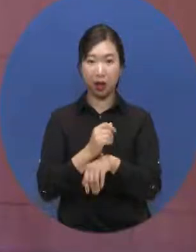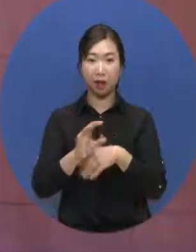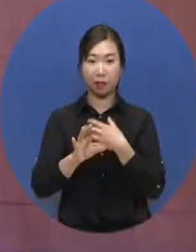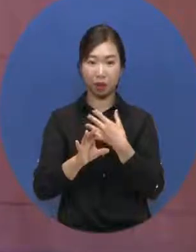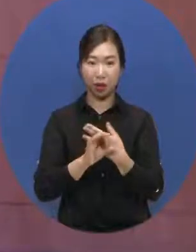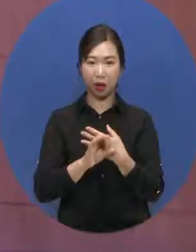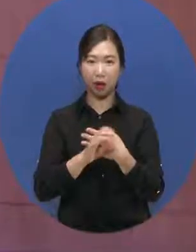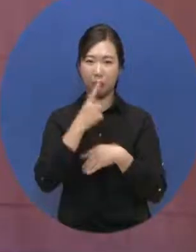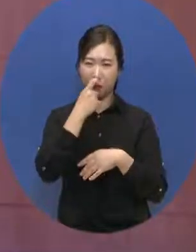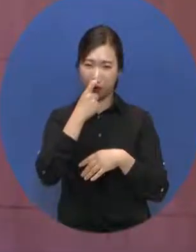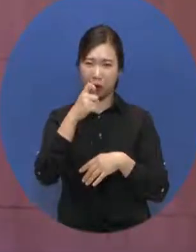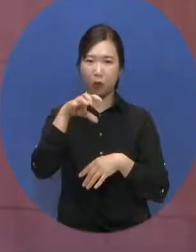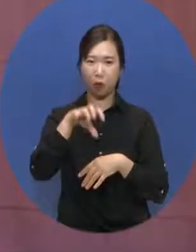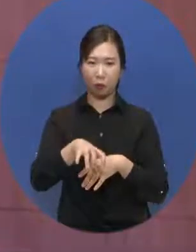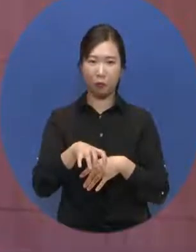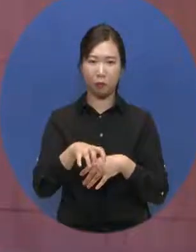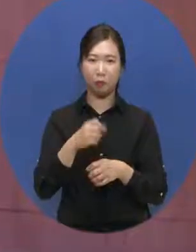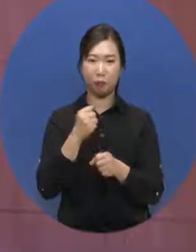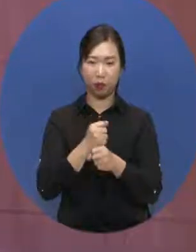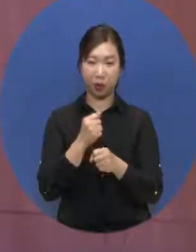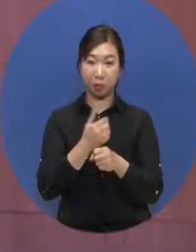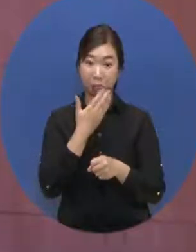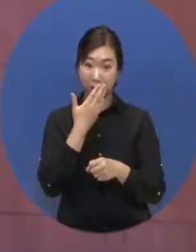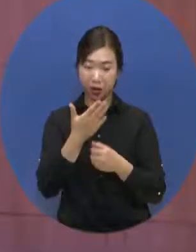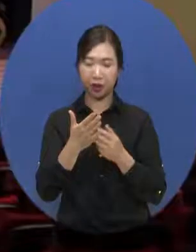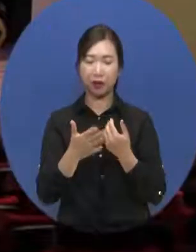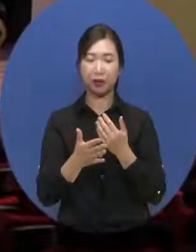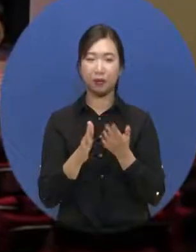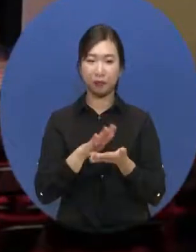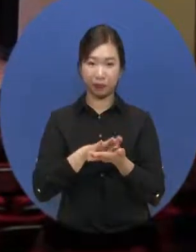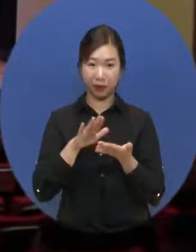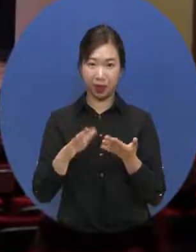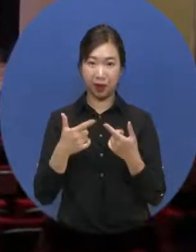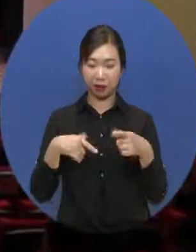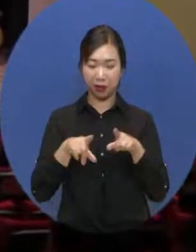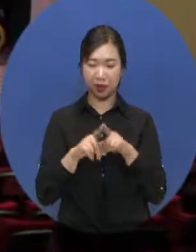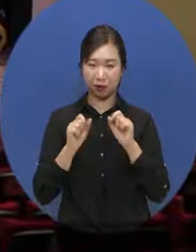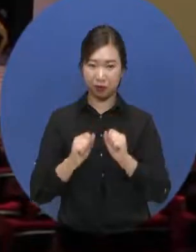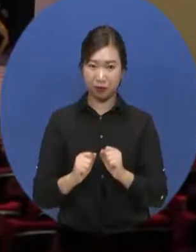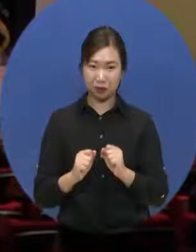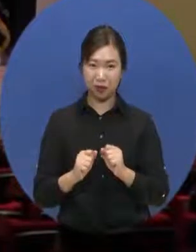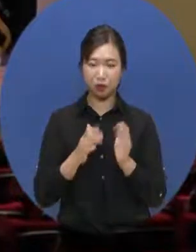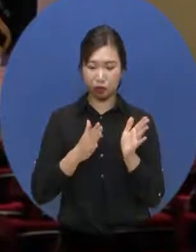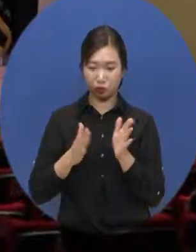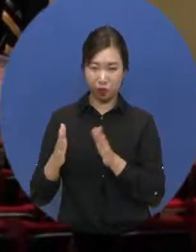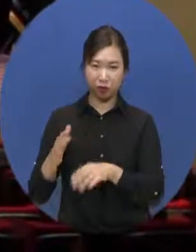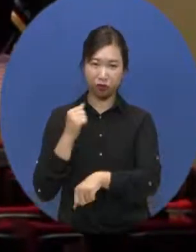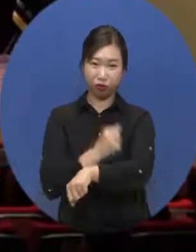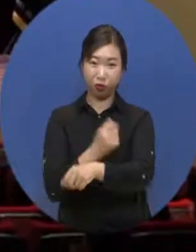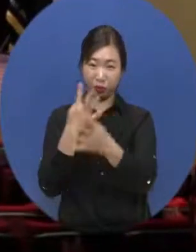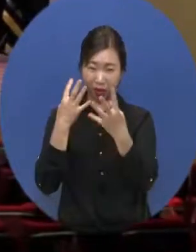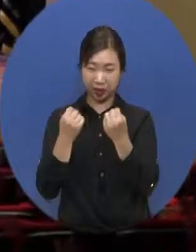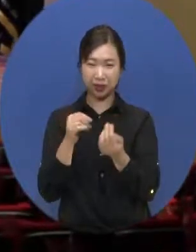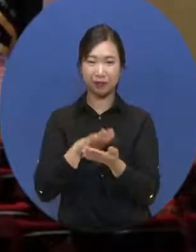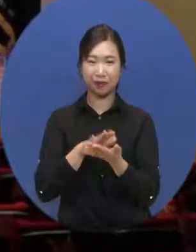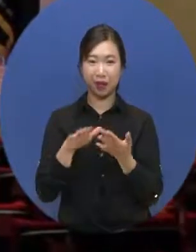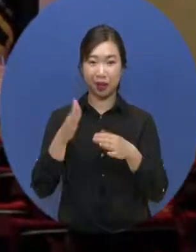함께 만들어갈 수 있을 것 같습니다. 함께해 주신 모든 분들 감사드리고요. 준비하신 분들 수고 많으셨습니다. 감사합니다.